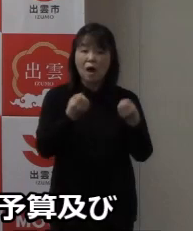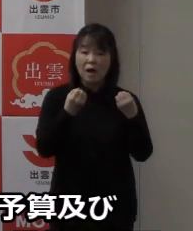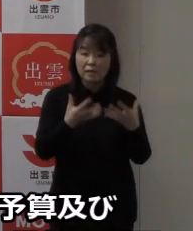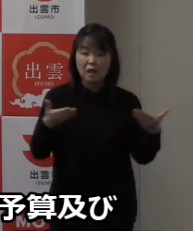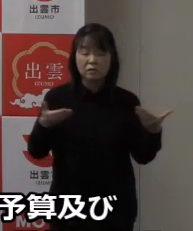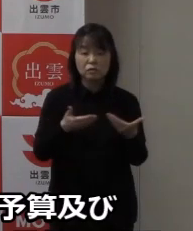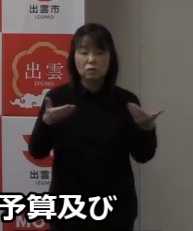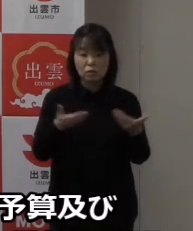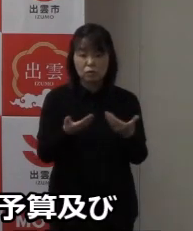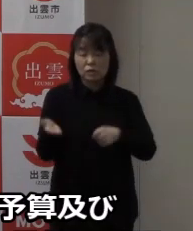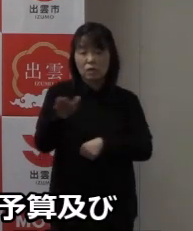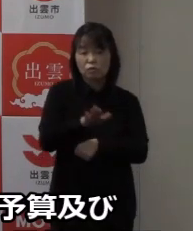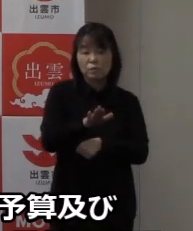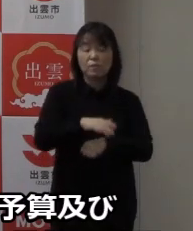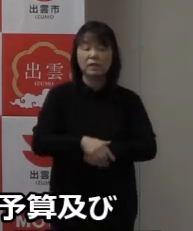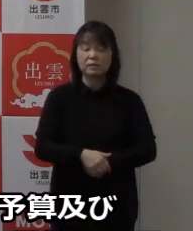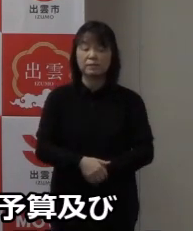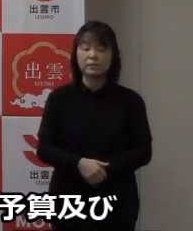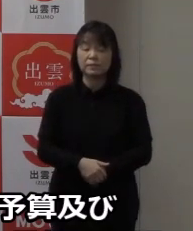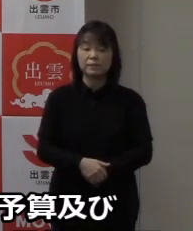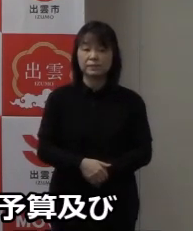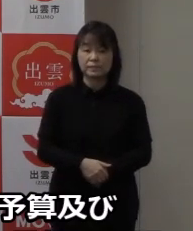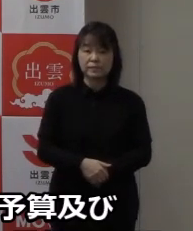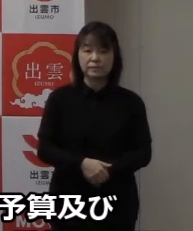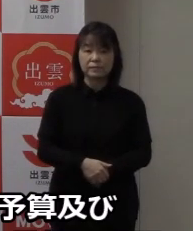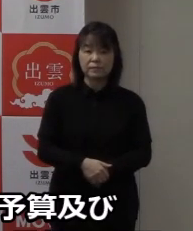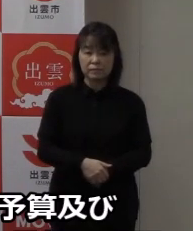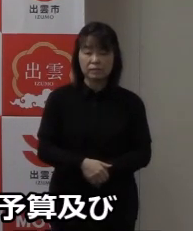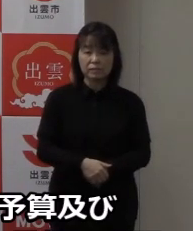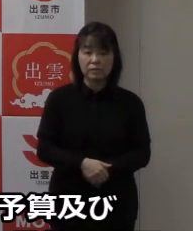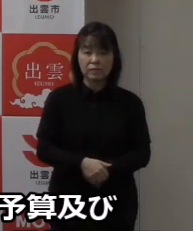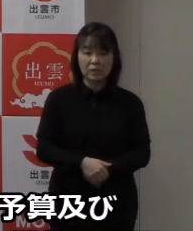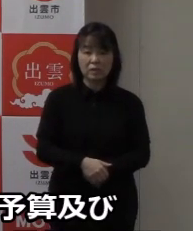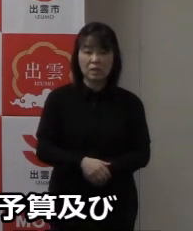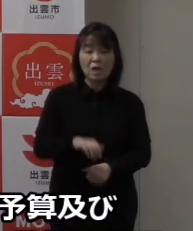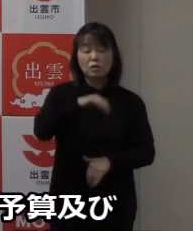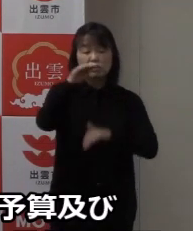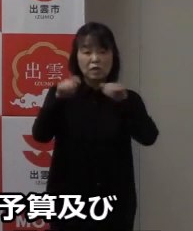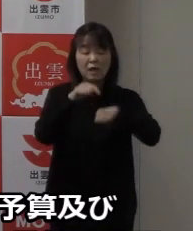でございます。次に中山間地域